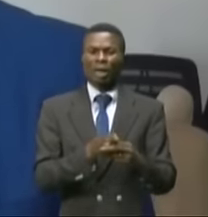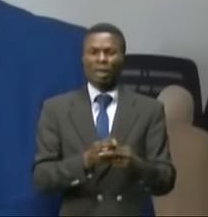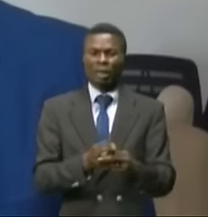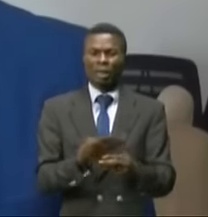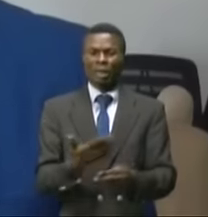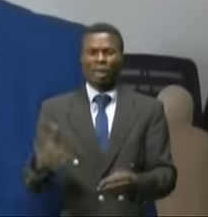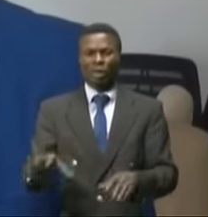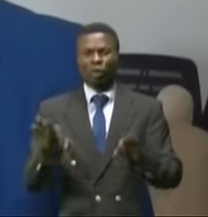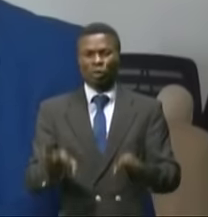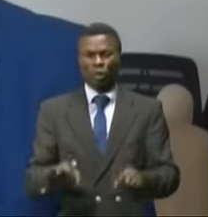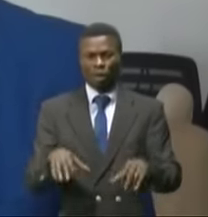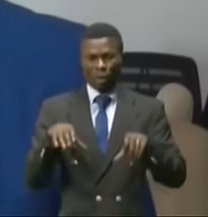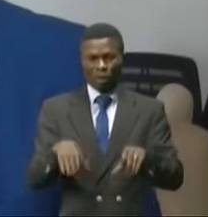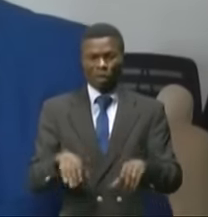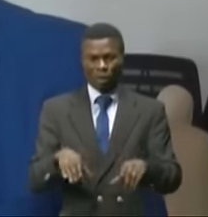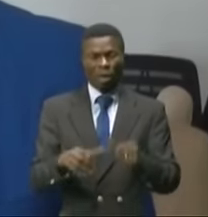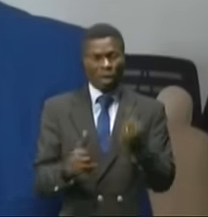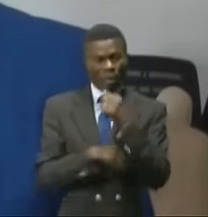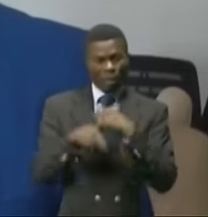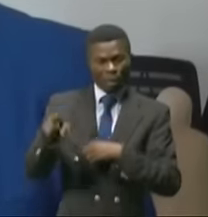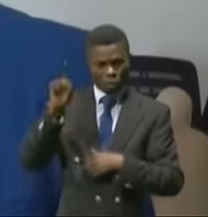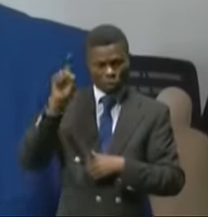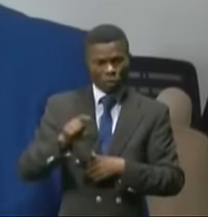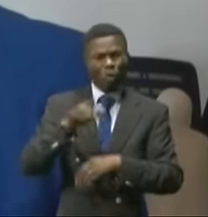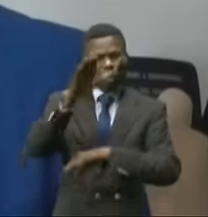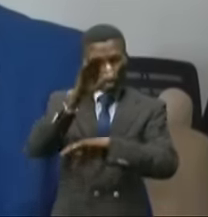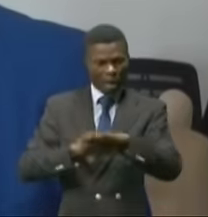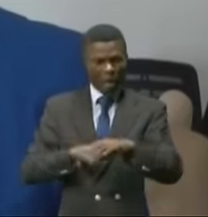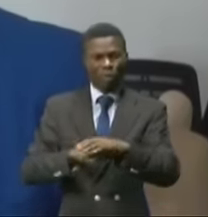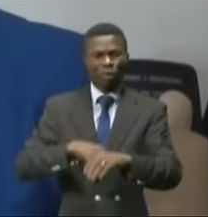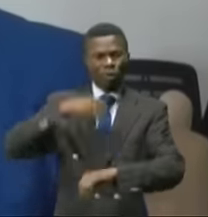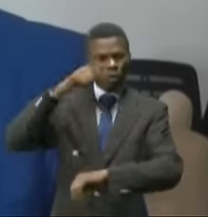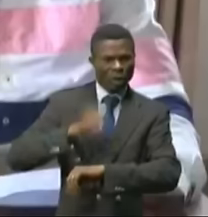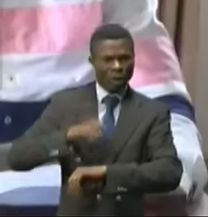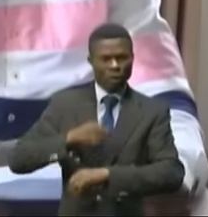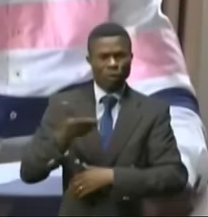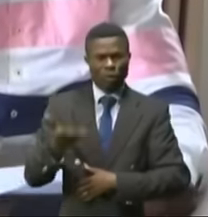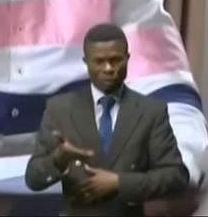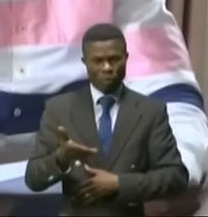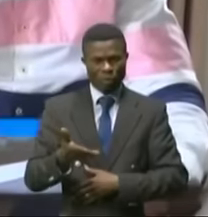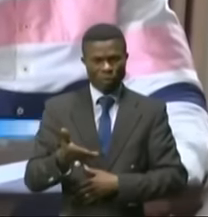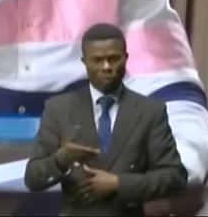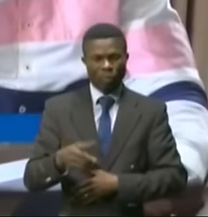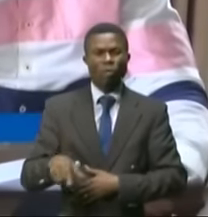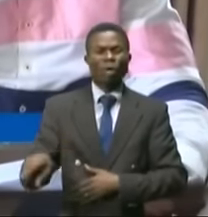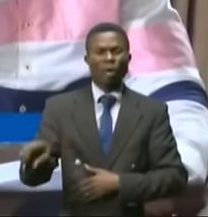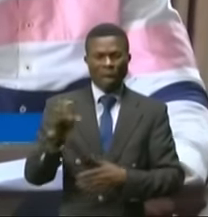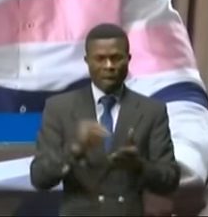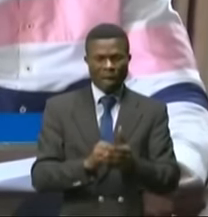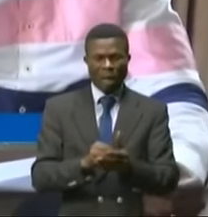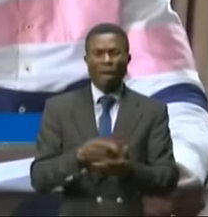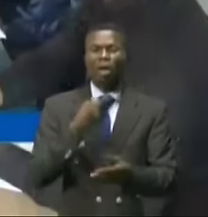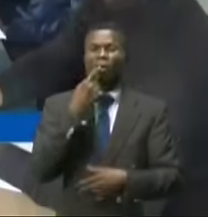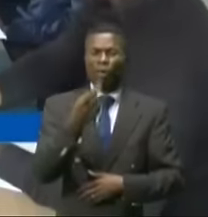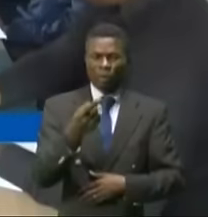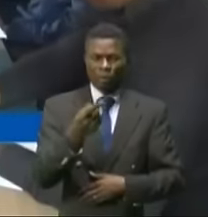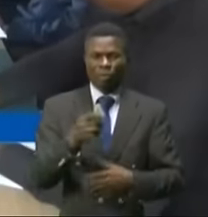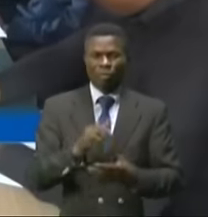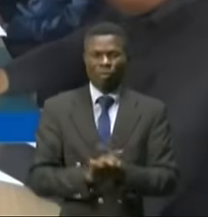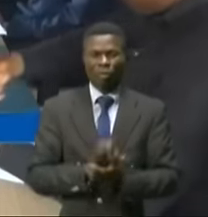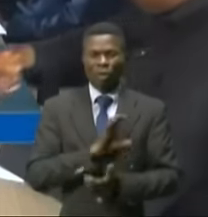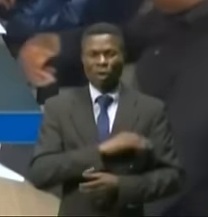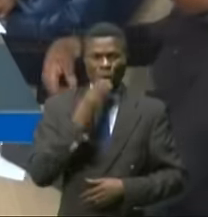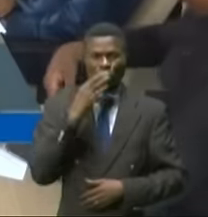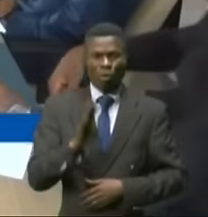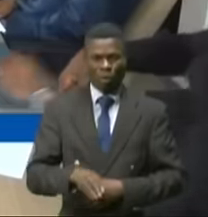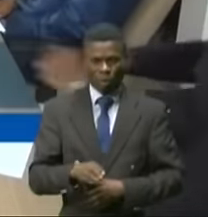ressources naturelles, que ces personnes soient interpellées par la justice. Ils ont également fustigé le refus d'octroyer